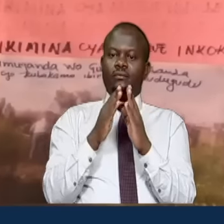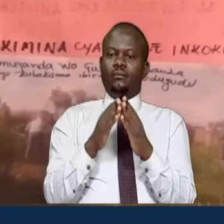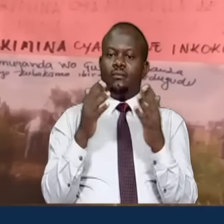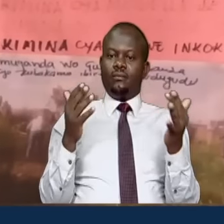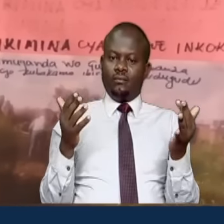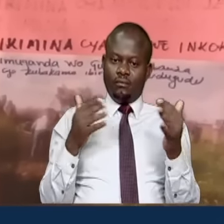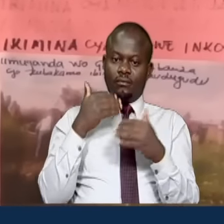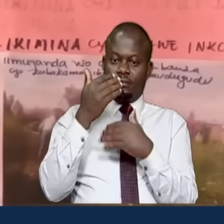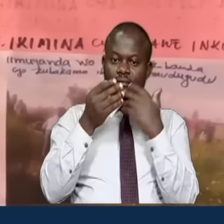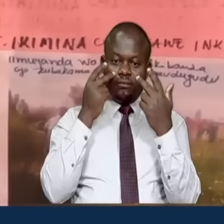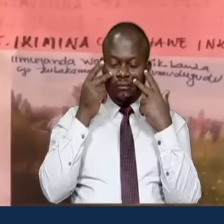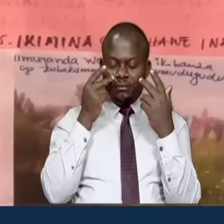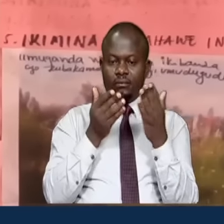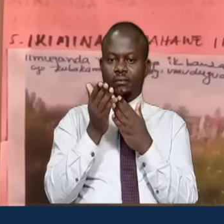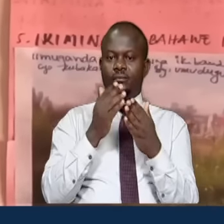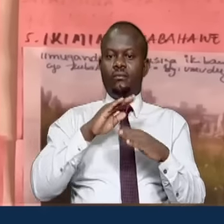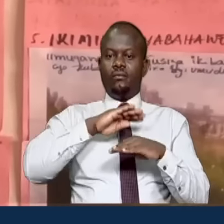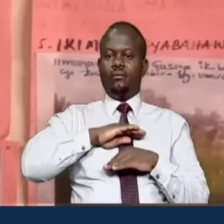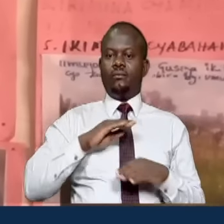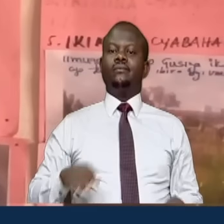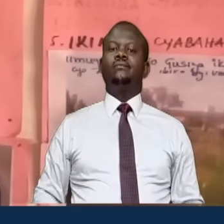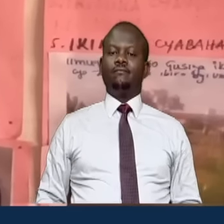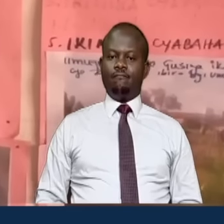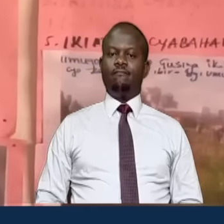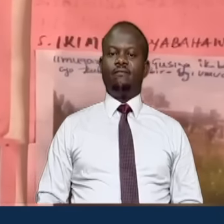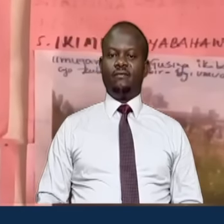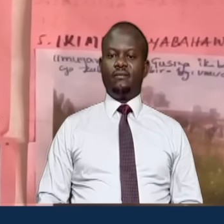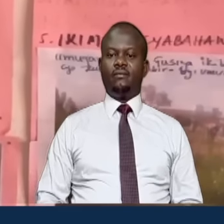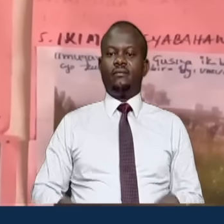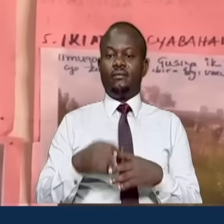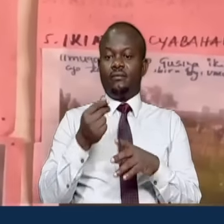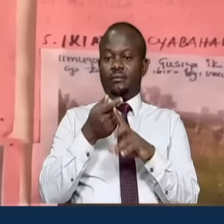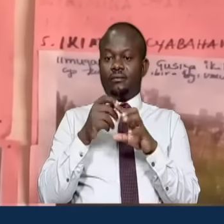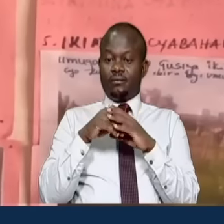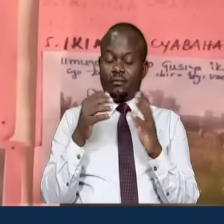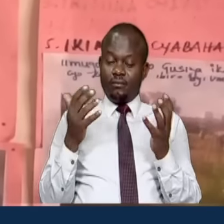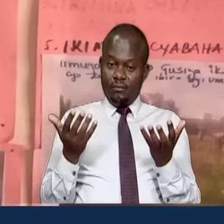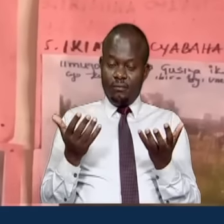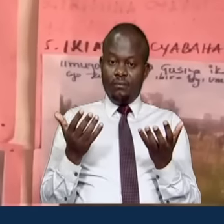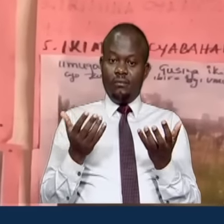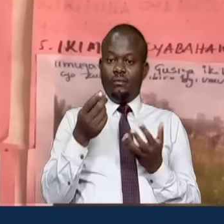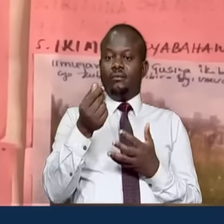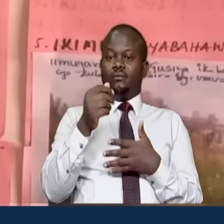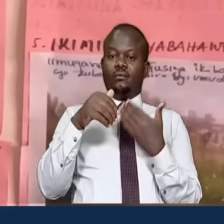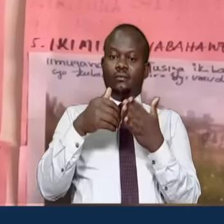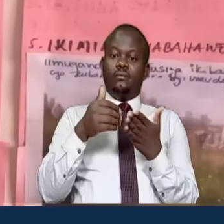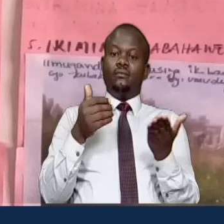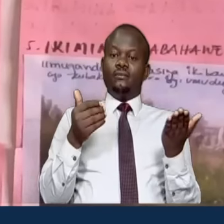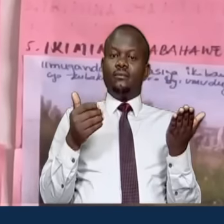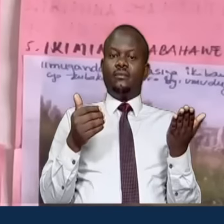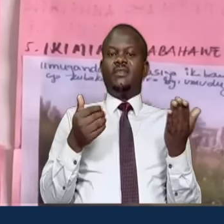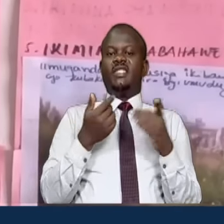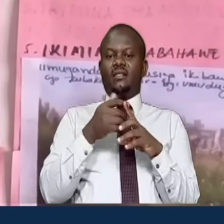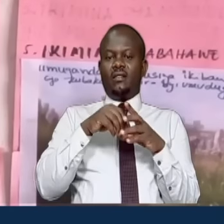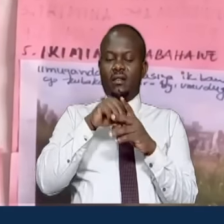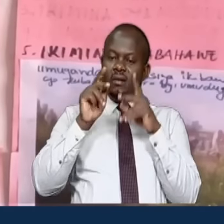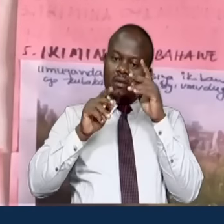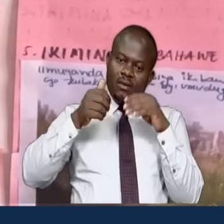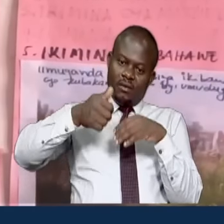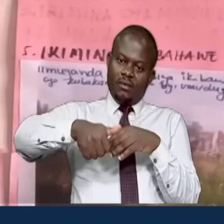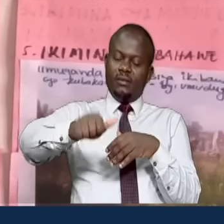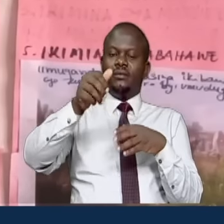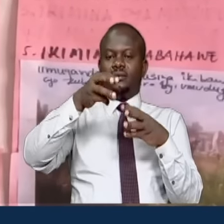tujye tubona serivisi bihagije. Amafaranga mwayakuye hehe, byagenze bite? Amafaranga yaturutse mu baturage, buri muntu